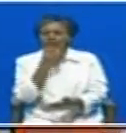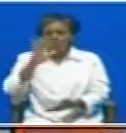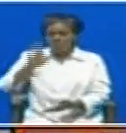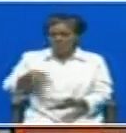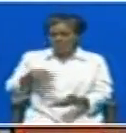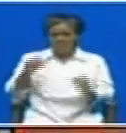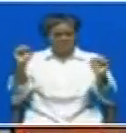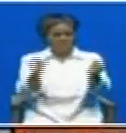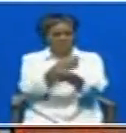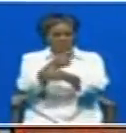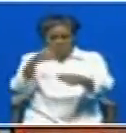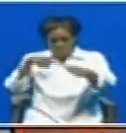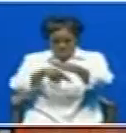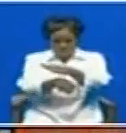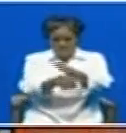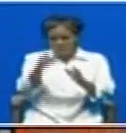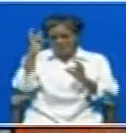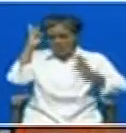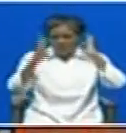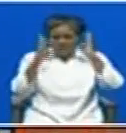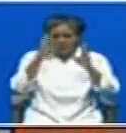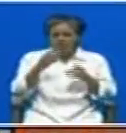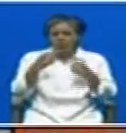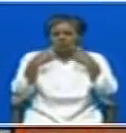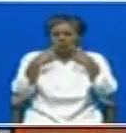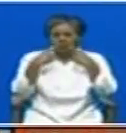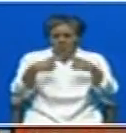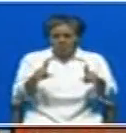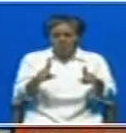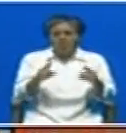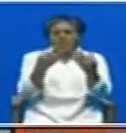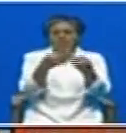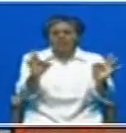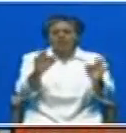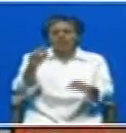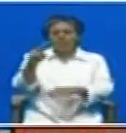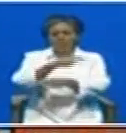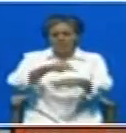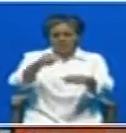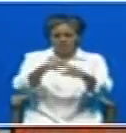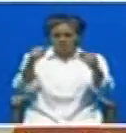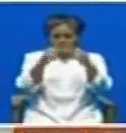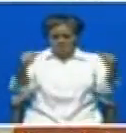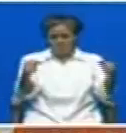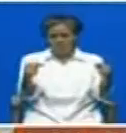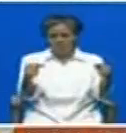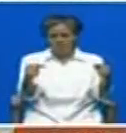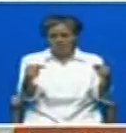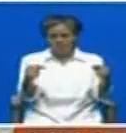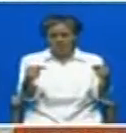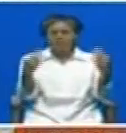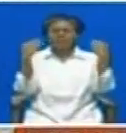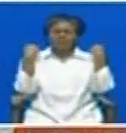hawangeruhusiwa kuing pangoni kwa hofu ya kuzitoa Siri Za kuitafutia uhuru nchi hii kwa maadui wao hatukuwa na